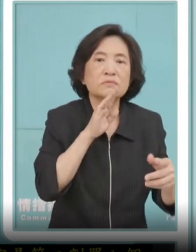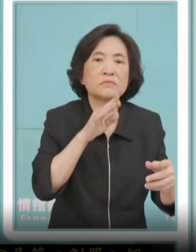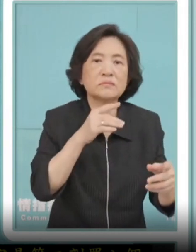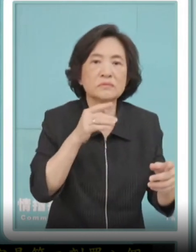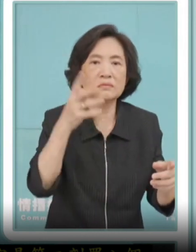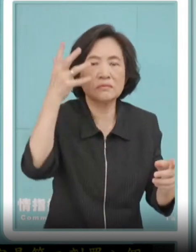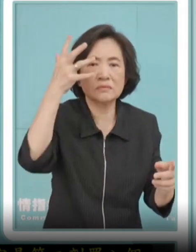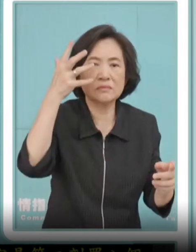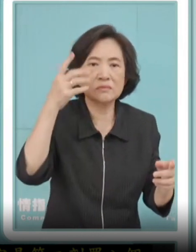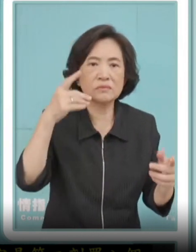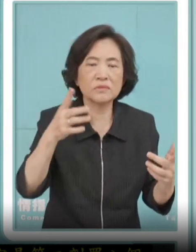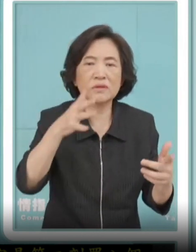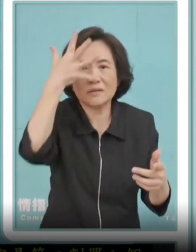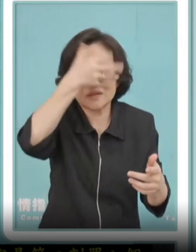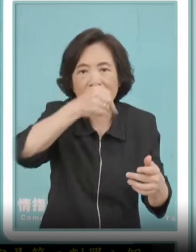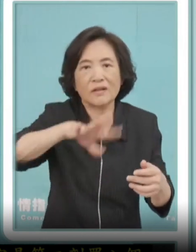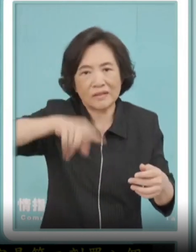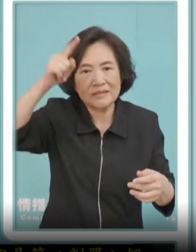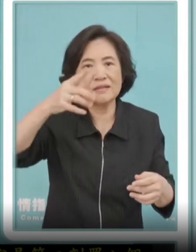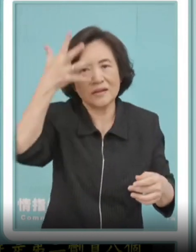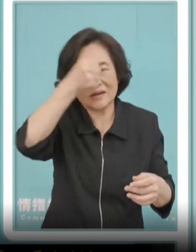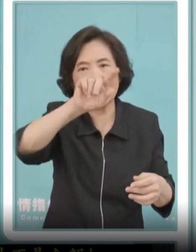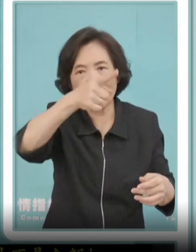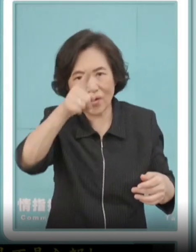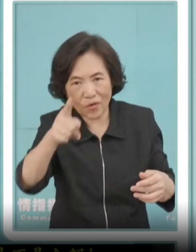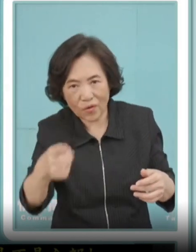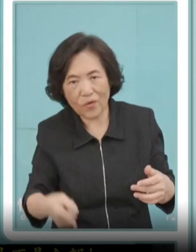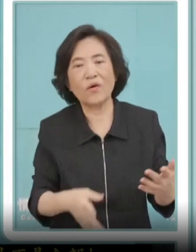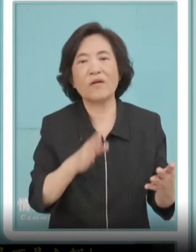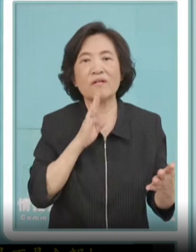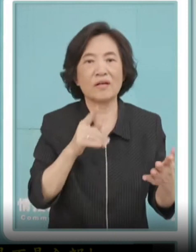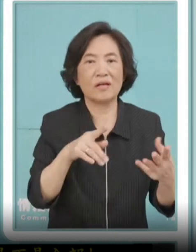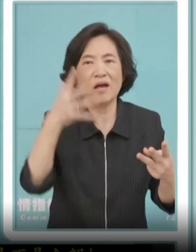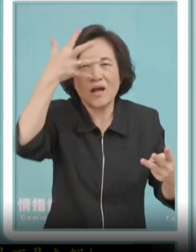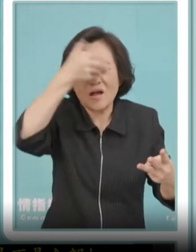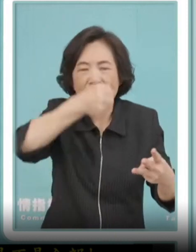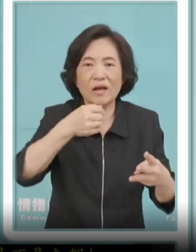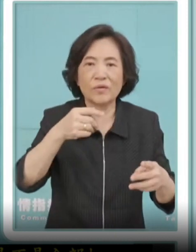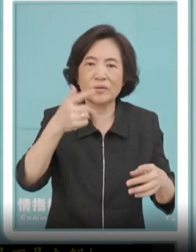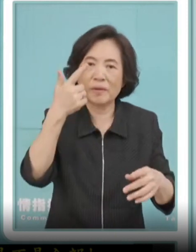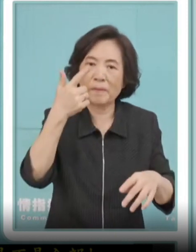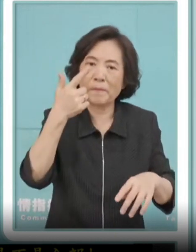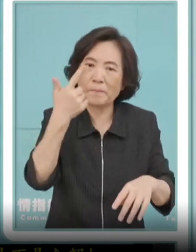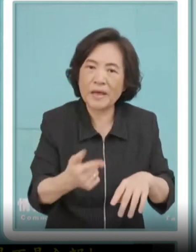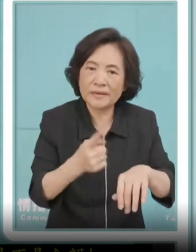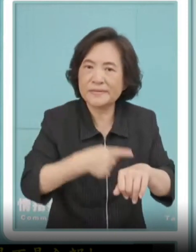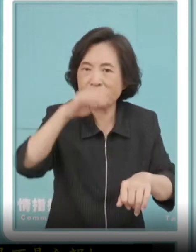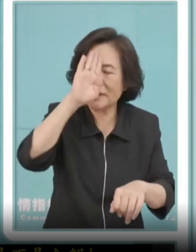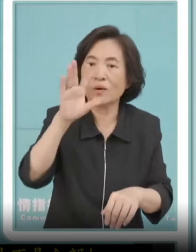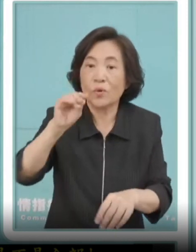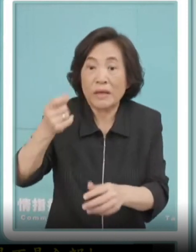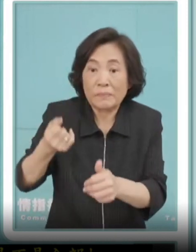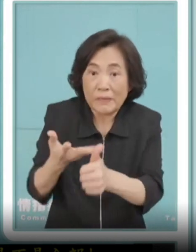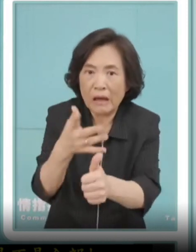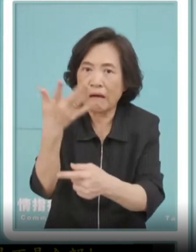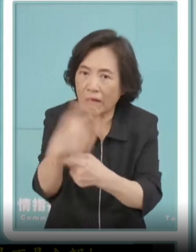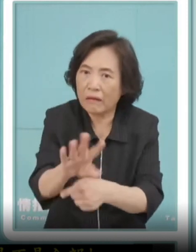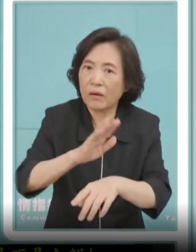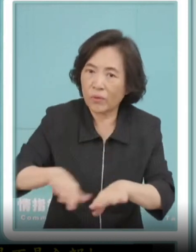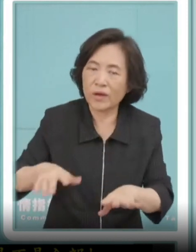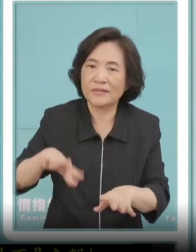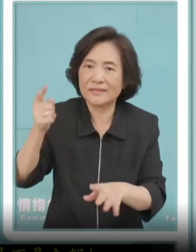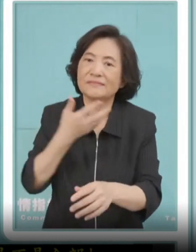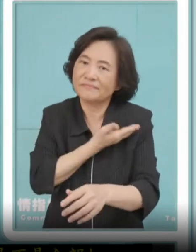个年纪大的打下来。就是你有年纪大或慢性病，就是这个万一感染死亡率比较高